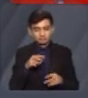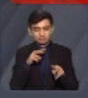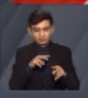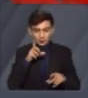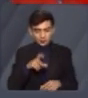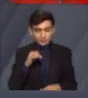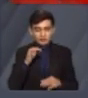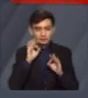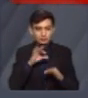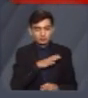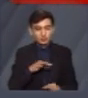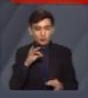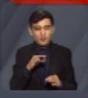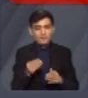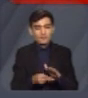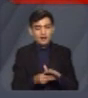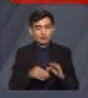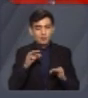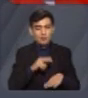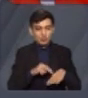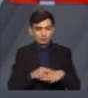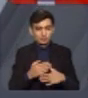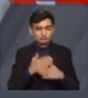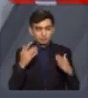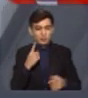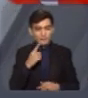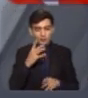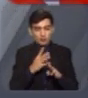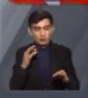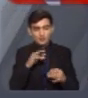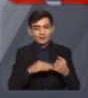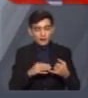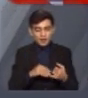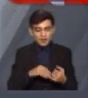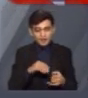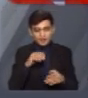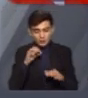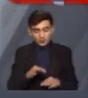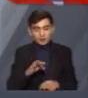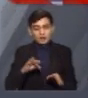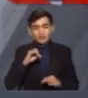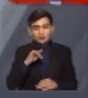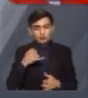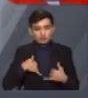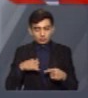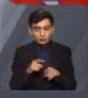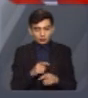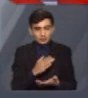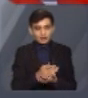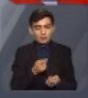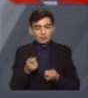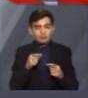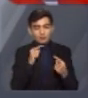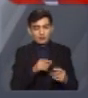взяточники и числа полицейских специалистов отдела земельных отношений и учителей в качестве мер борьбы с коррупцией